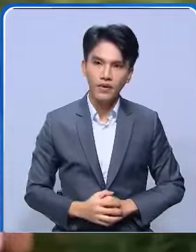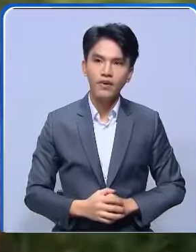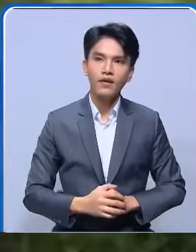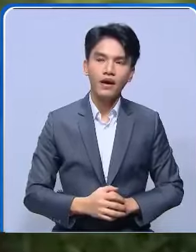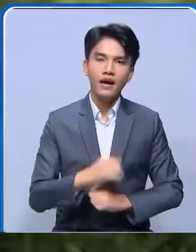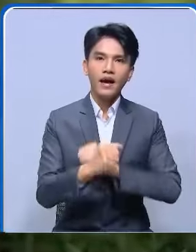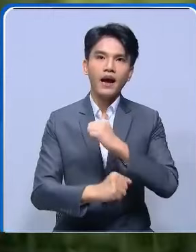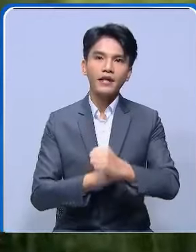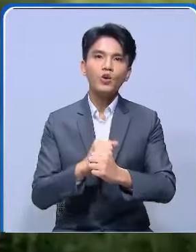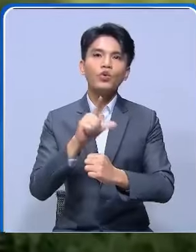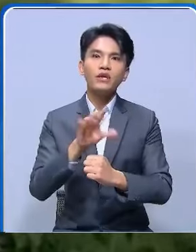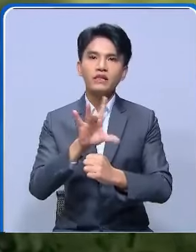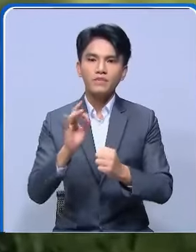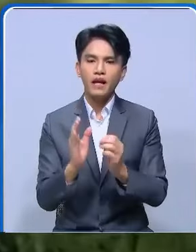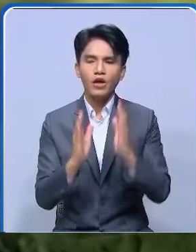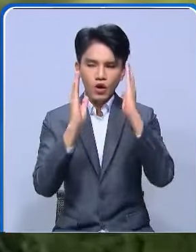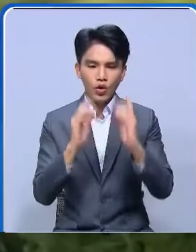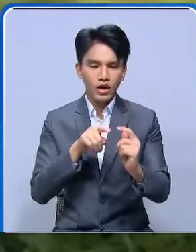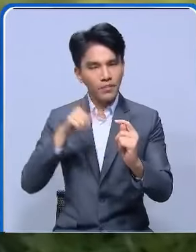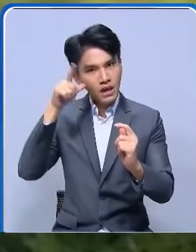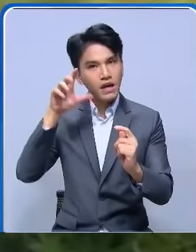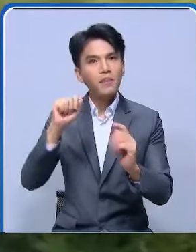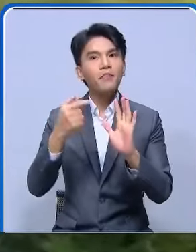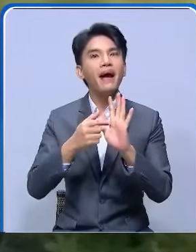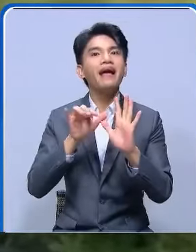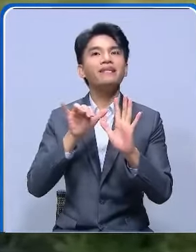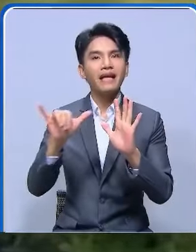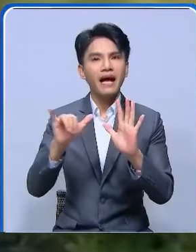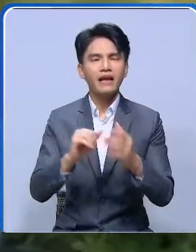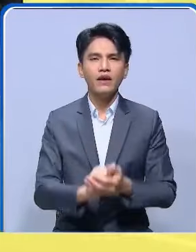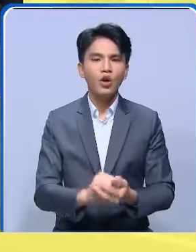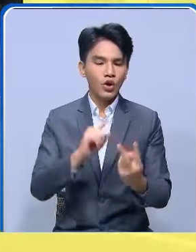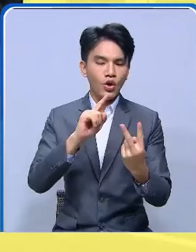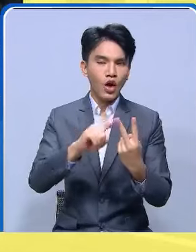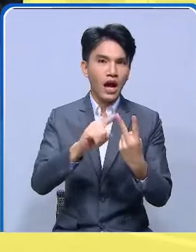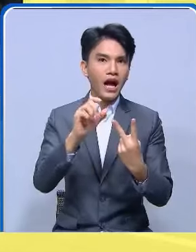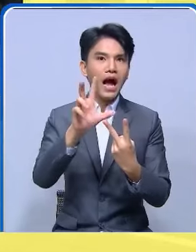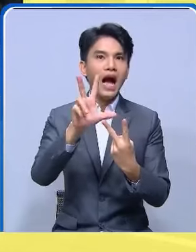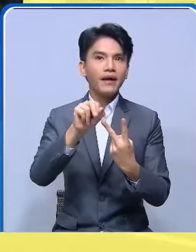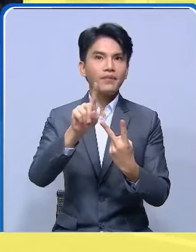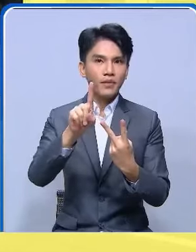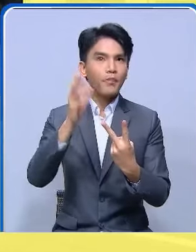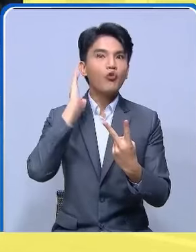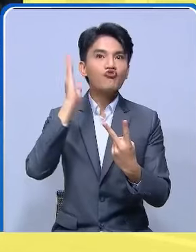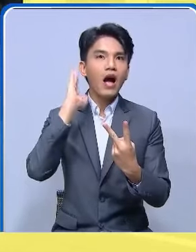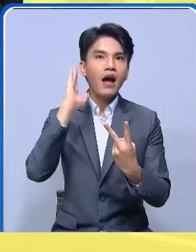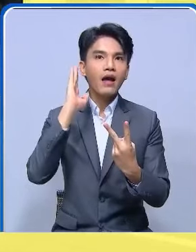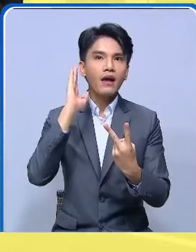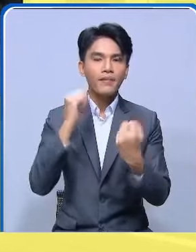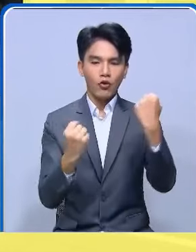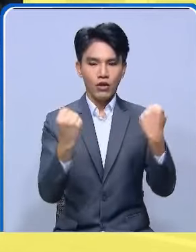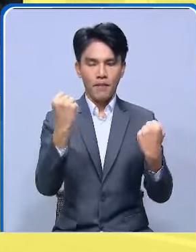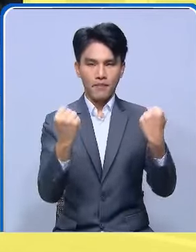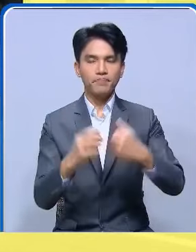ายุ28ปีเป็นชาวอำเภอแม่สายไปเจอนายสมหมายอายุ31ปีเป็นชาวอำเภอเมืองเชียงรายเป็นคนขับนะคะ